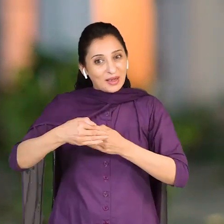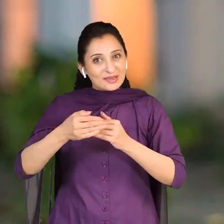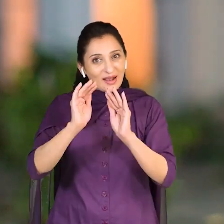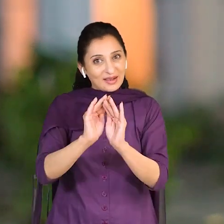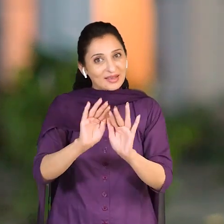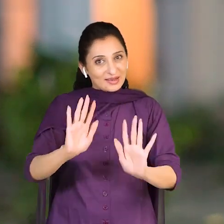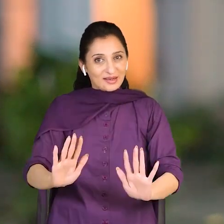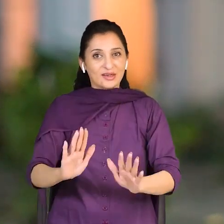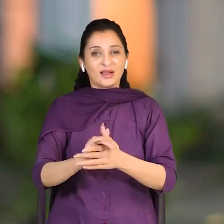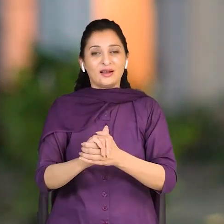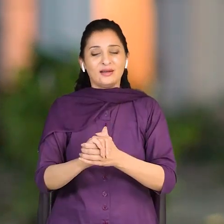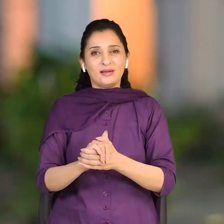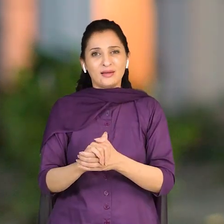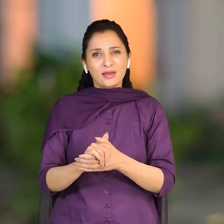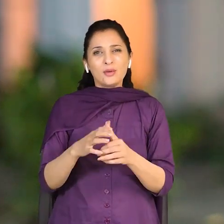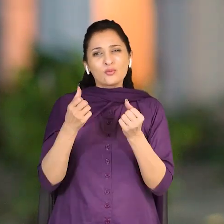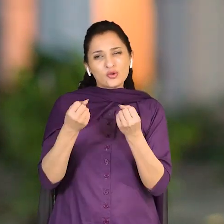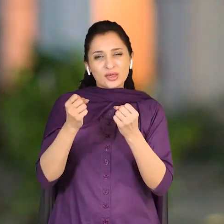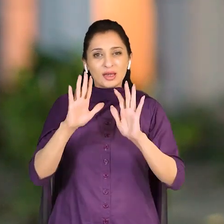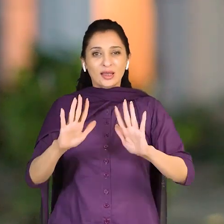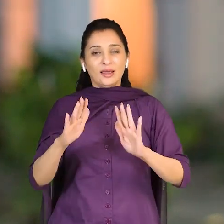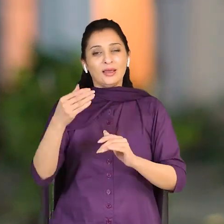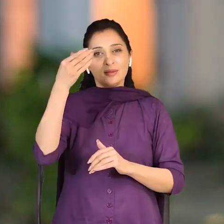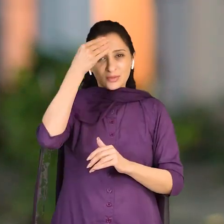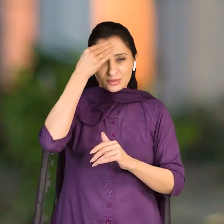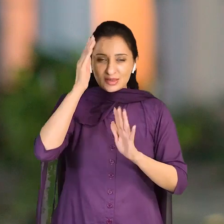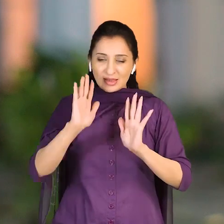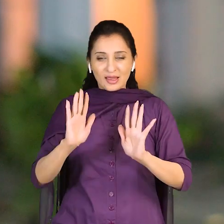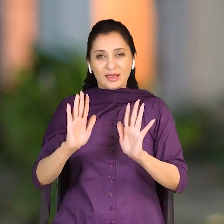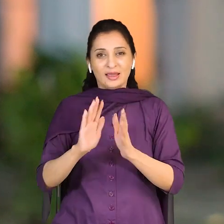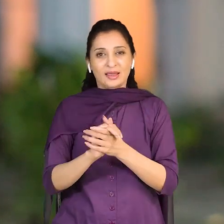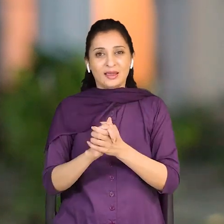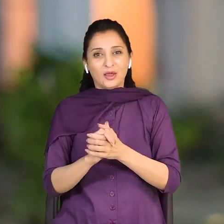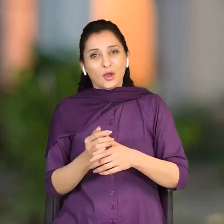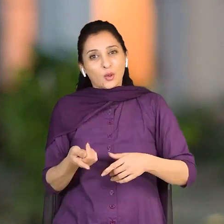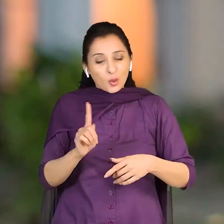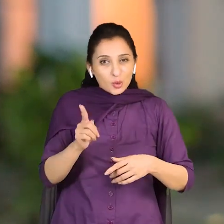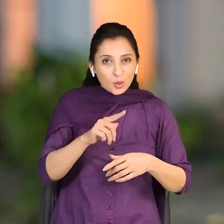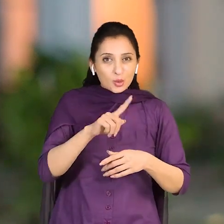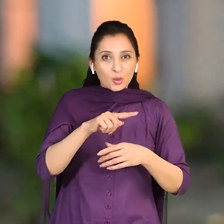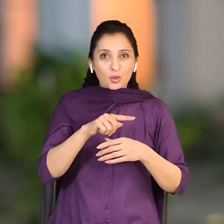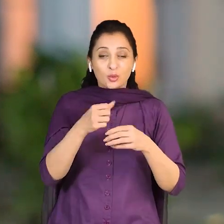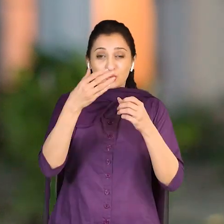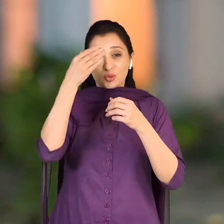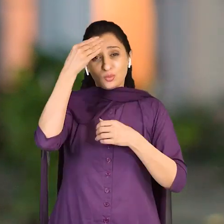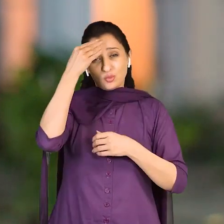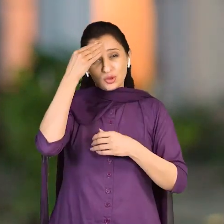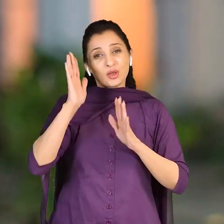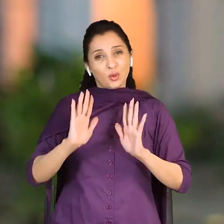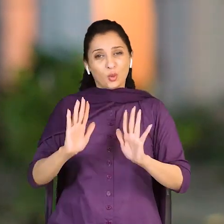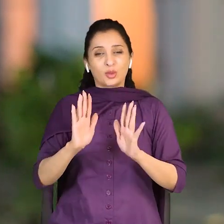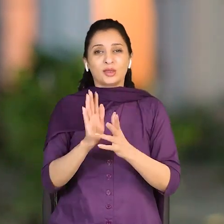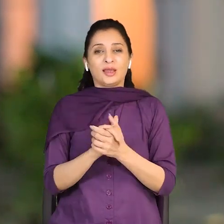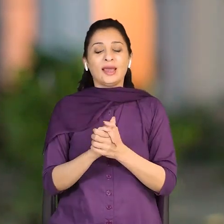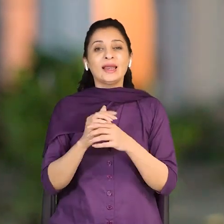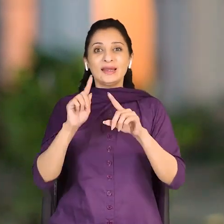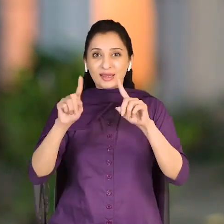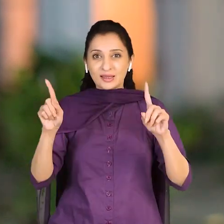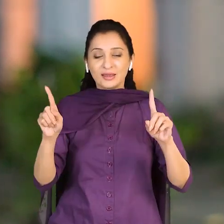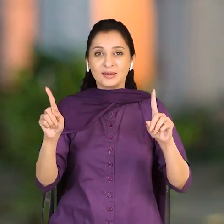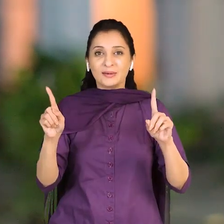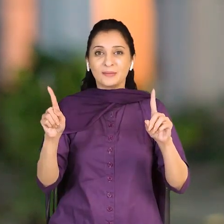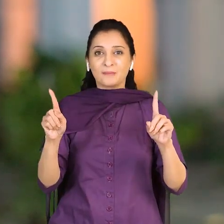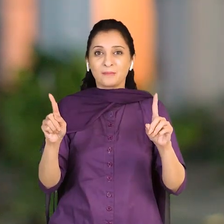हाँ, डिफ़िकल्टीज़ आती हैं, चैलेंजेस भी आते हैं, रोज़ाना आते हैं चैलेंजेस, रोज़ाना मुश्किलें आती